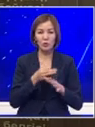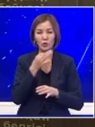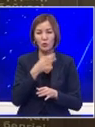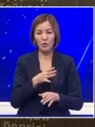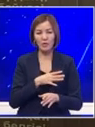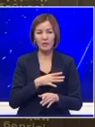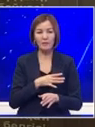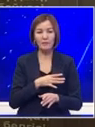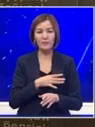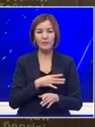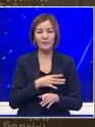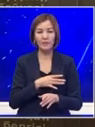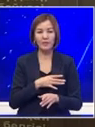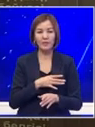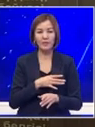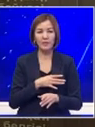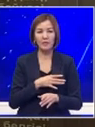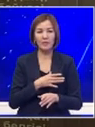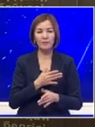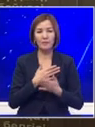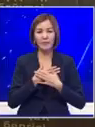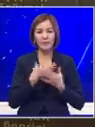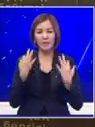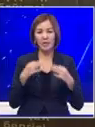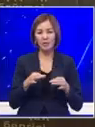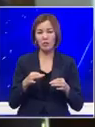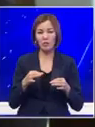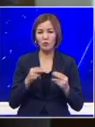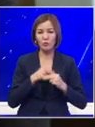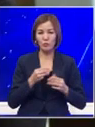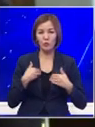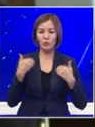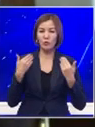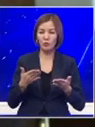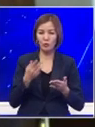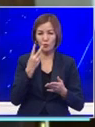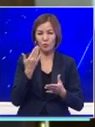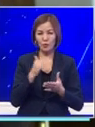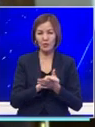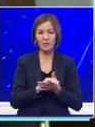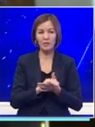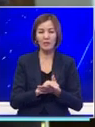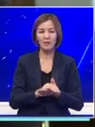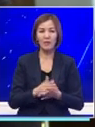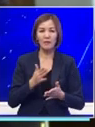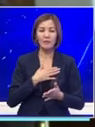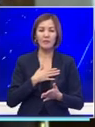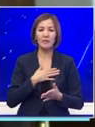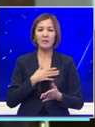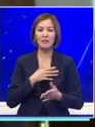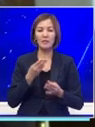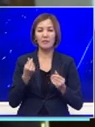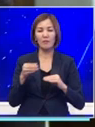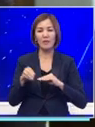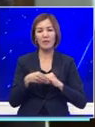Біз бұнымызбен студенттердің алдыңызда өзіміздің ашықтығымызды көрсеткіміз келеді. Іште қалай жұмыс істейтін, сыбайлас жемқорлыққа қарсы